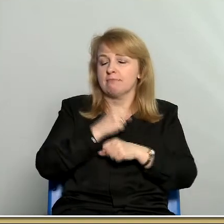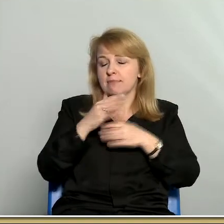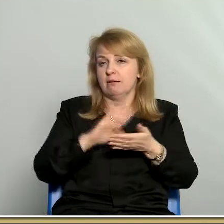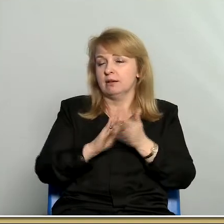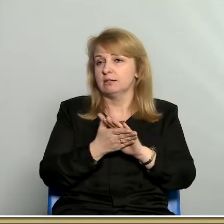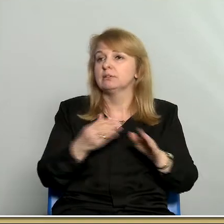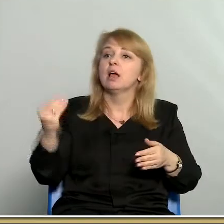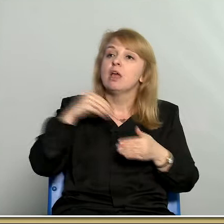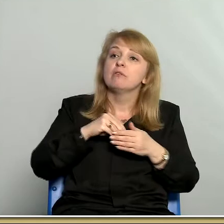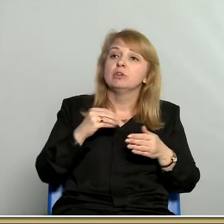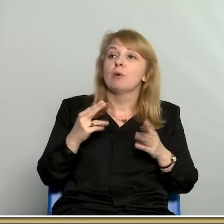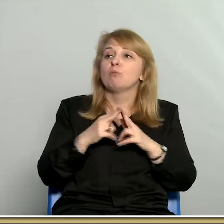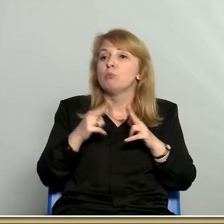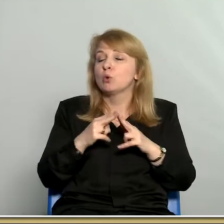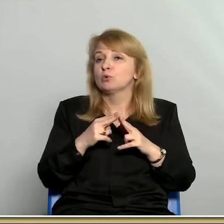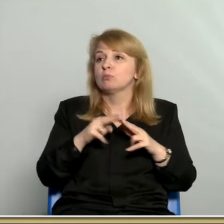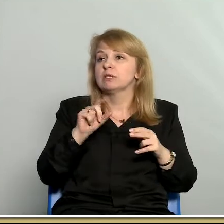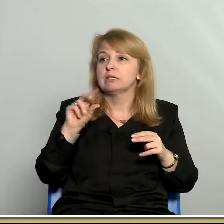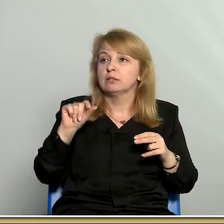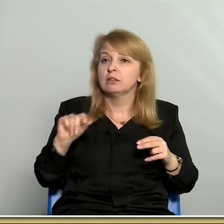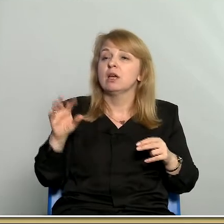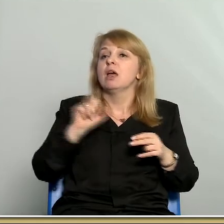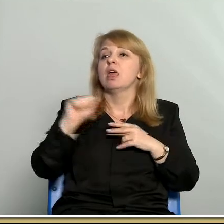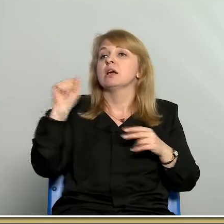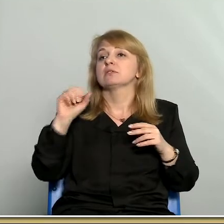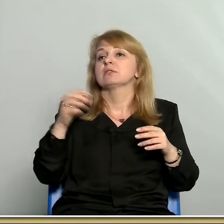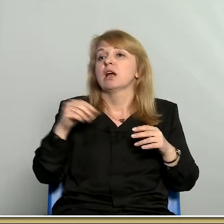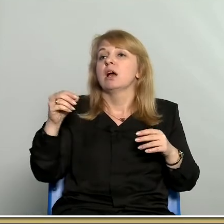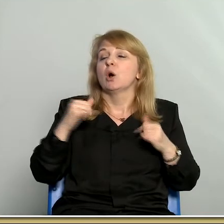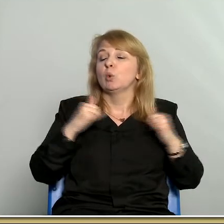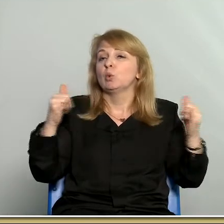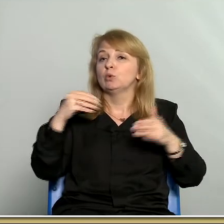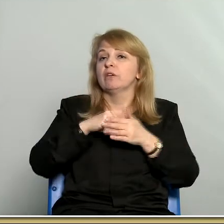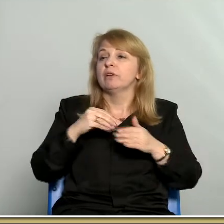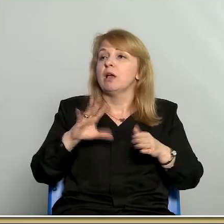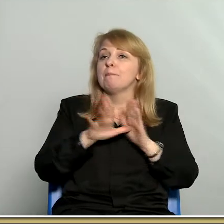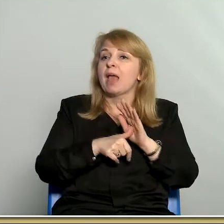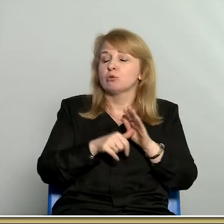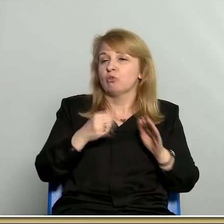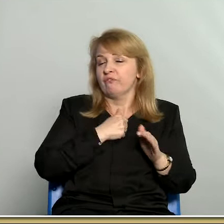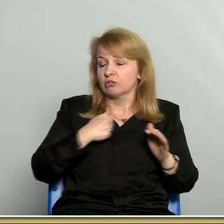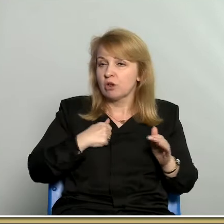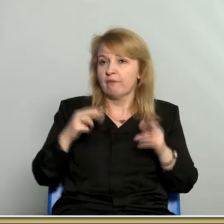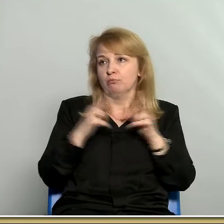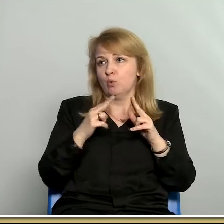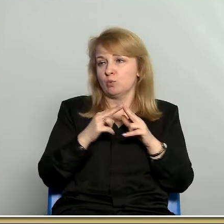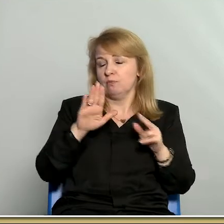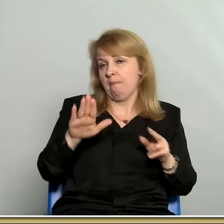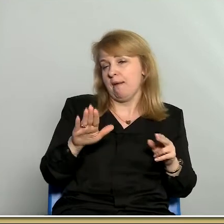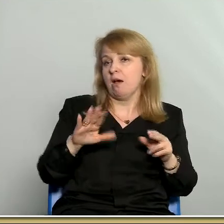I w zakresie porozumienia ZID, WOW, tutaj miasto stołeczne Warszawa, w zasadzie porozumienie